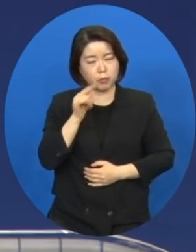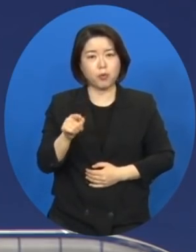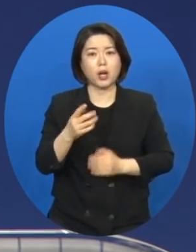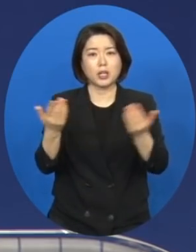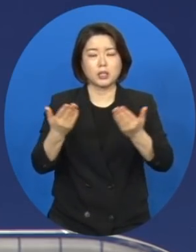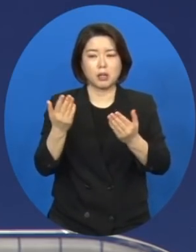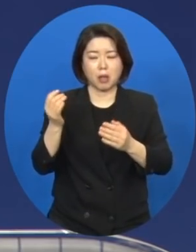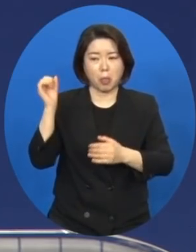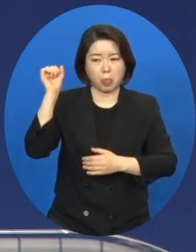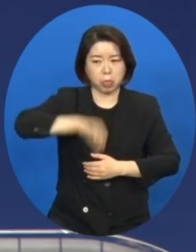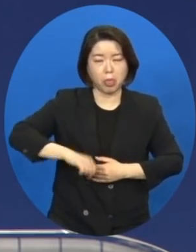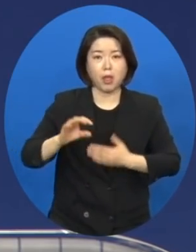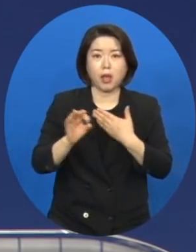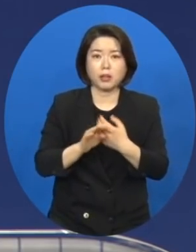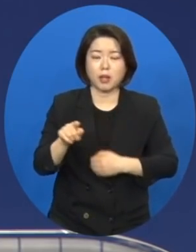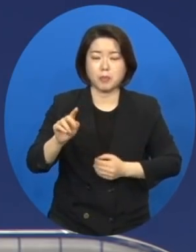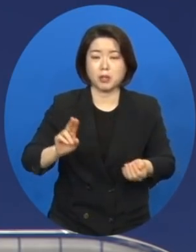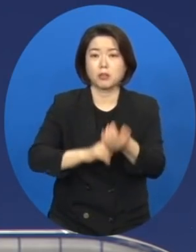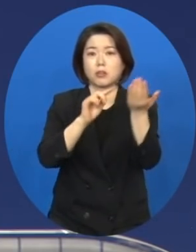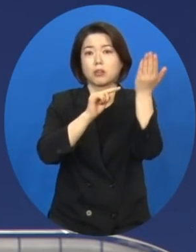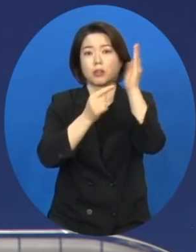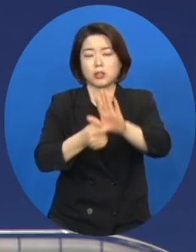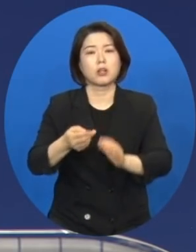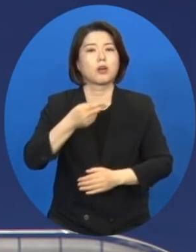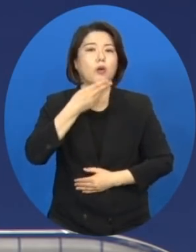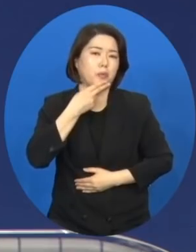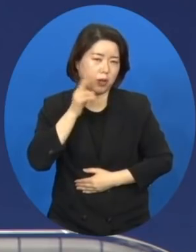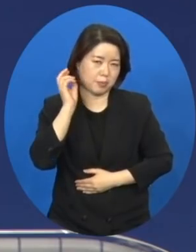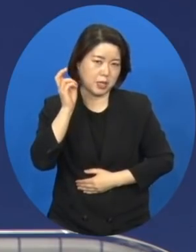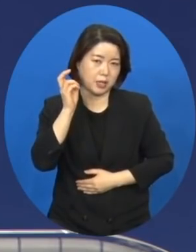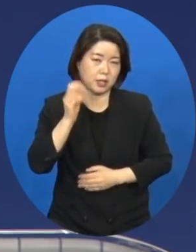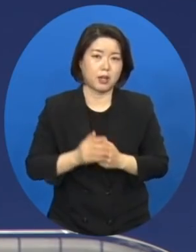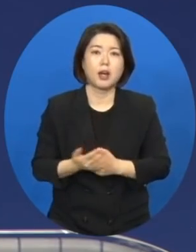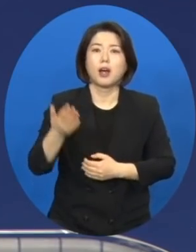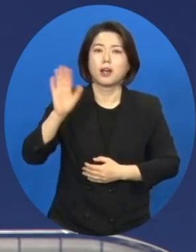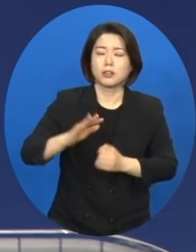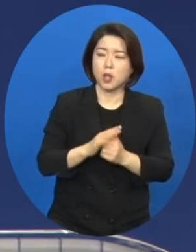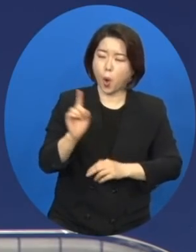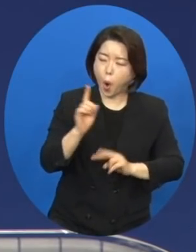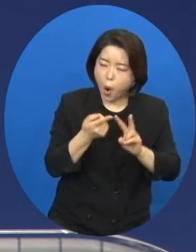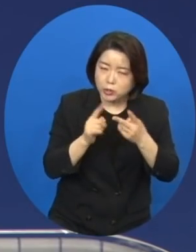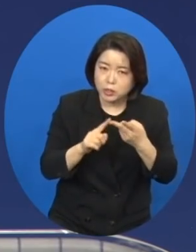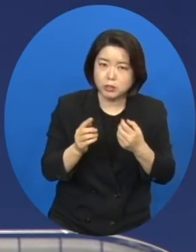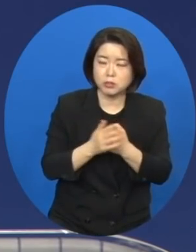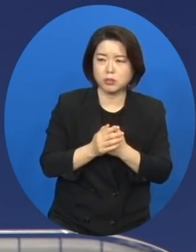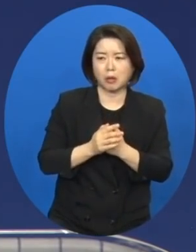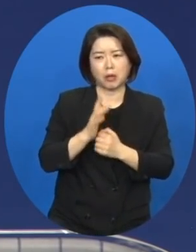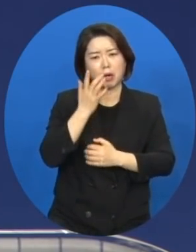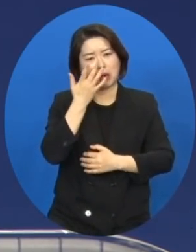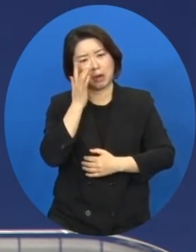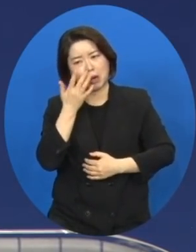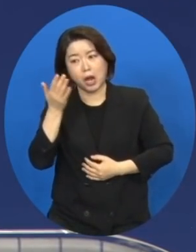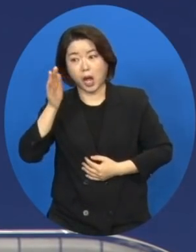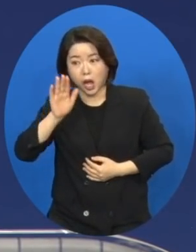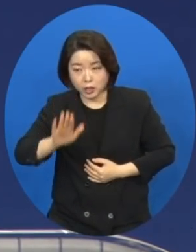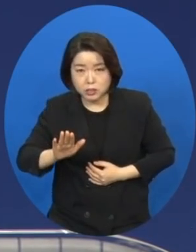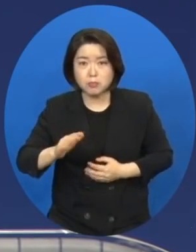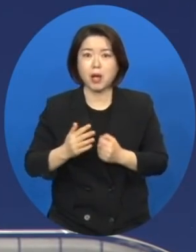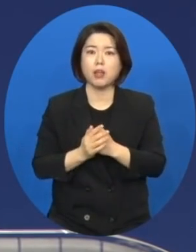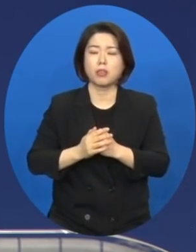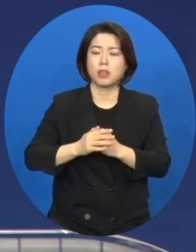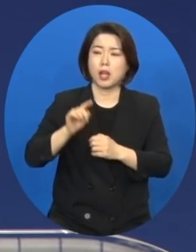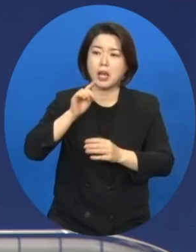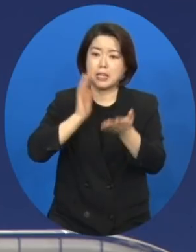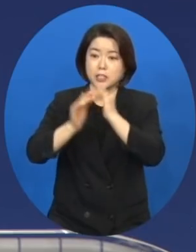순종하지 않았더라면 이 표적 일어나지 않았을 겁니다. 그런데 어쨌든 말은 안 되고 이해가 되지 않아도